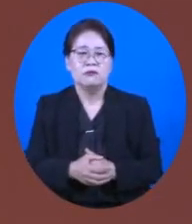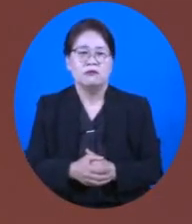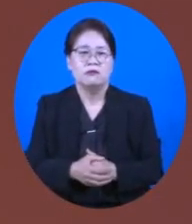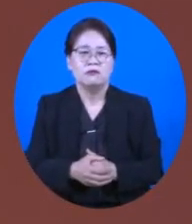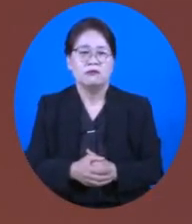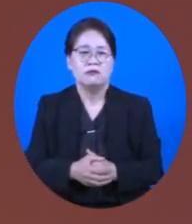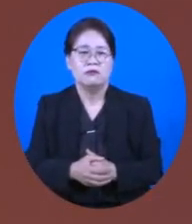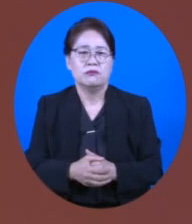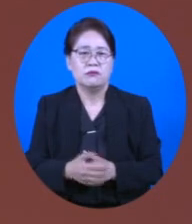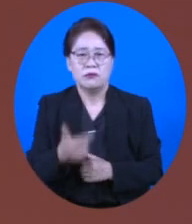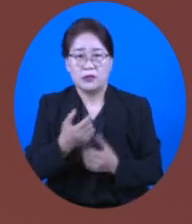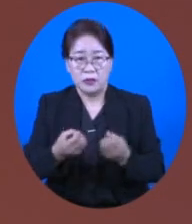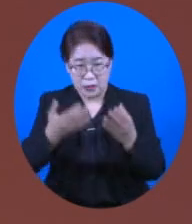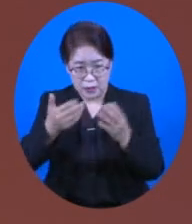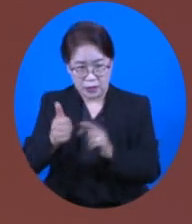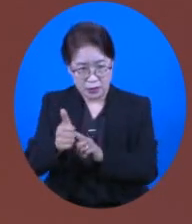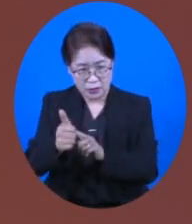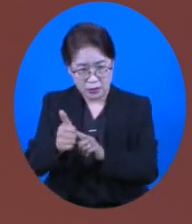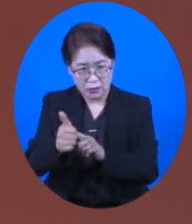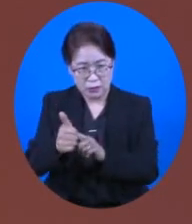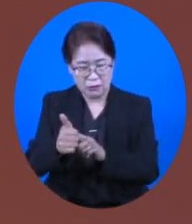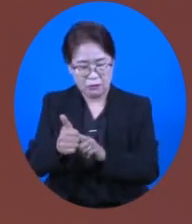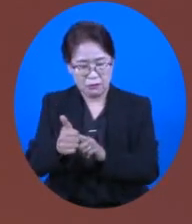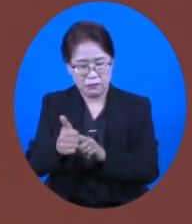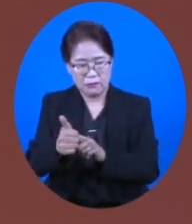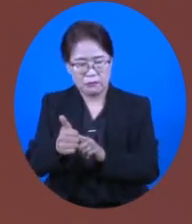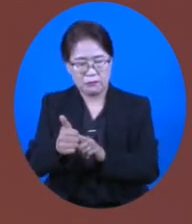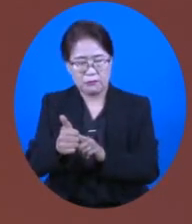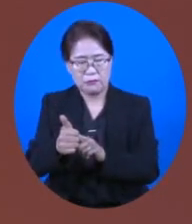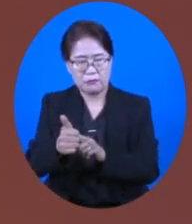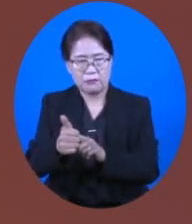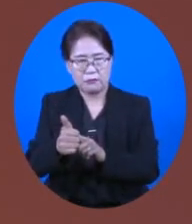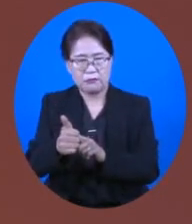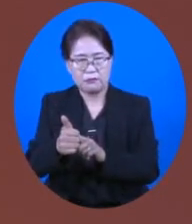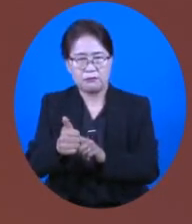그 대제사장 여호수아가 아무런 말도 못한다는 거예요.